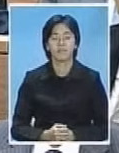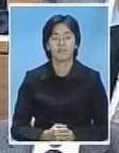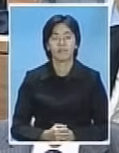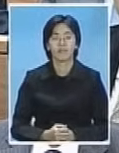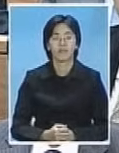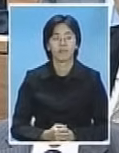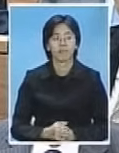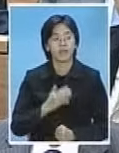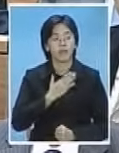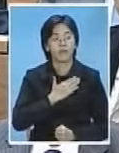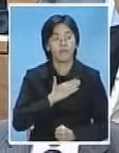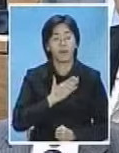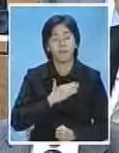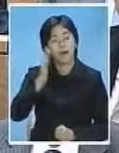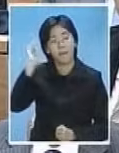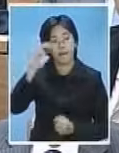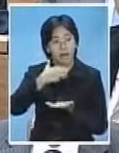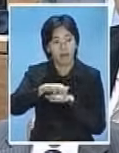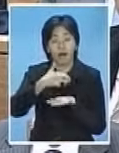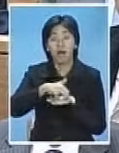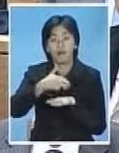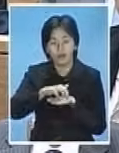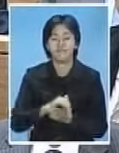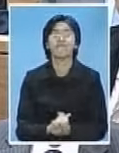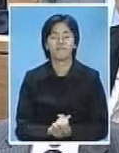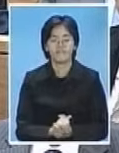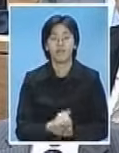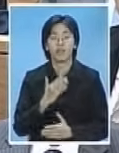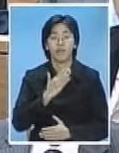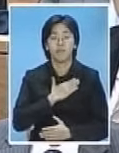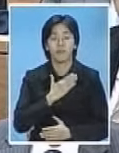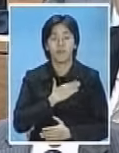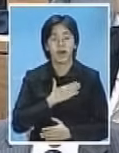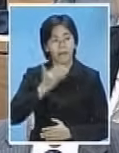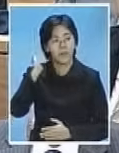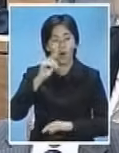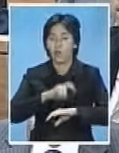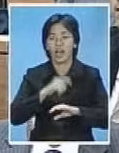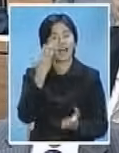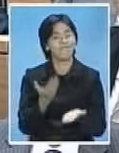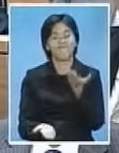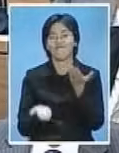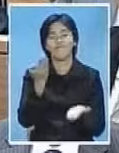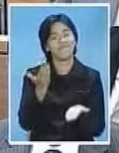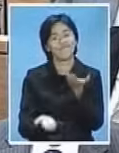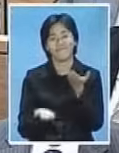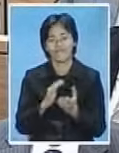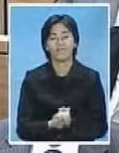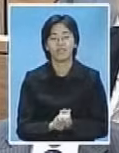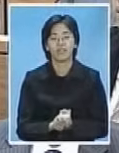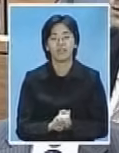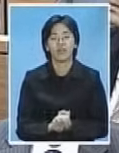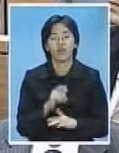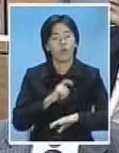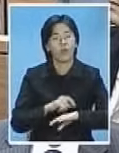ครับผมขอกราบเรียนท่านประธานว่าได้รับอนุญาตให้พูดไม่จำกัดเวลาโดยเงื่อนไข